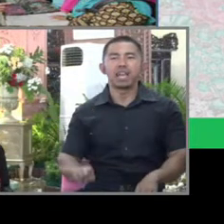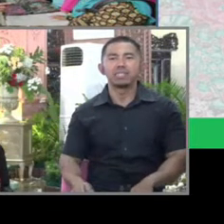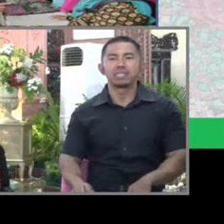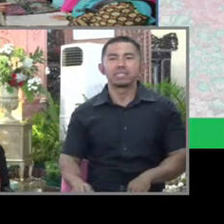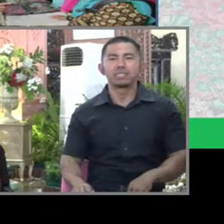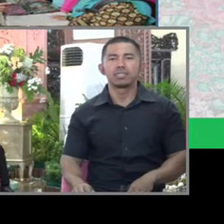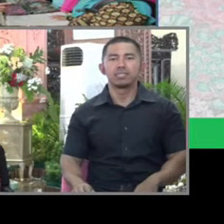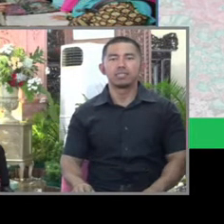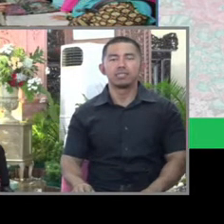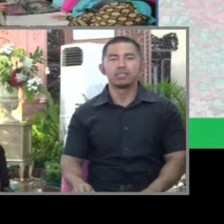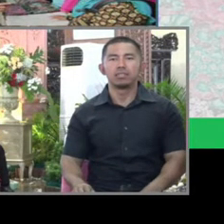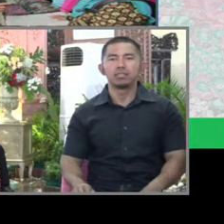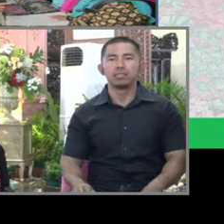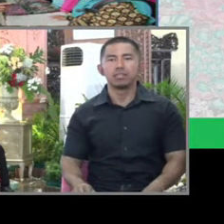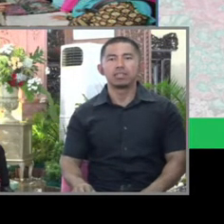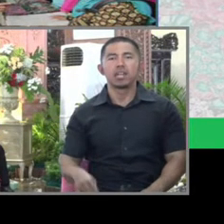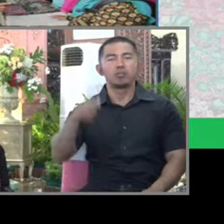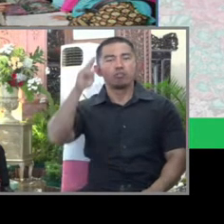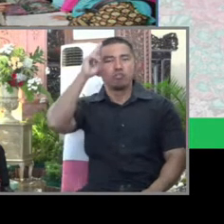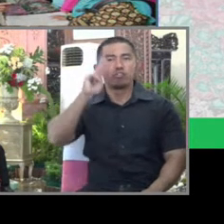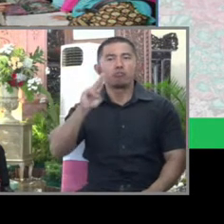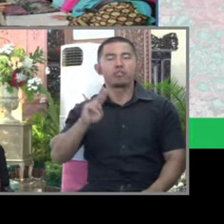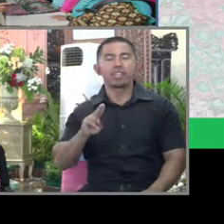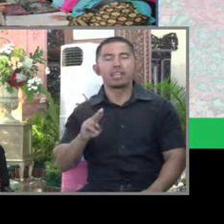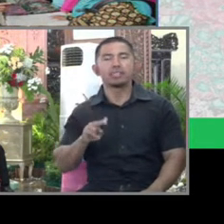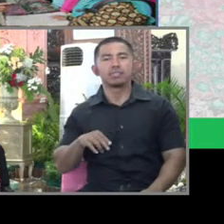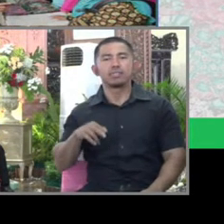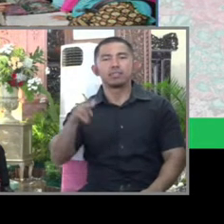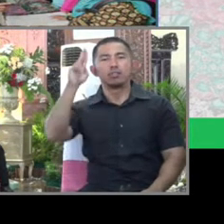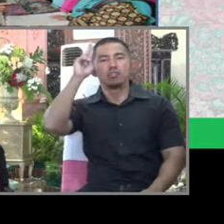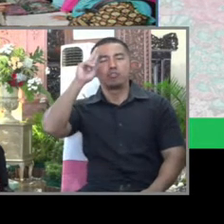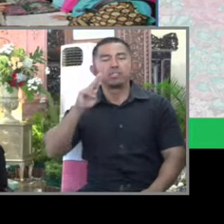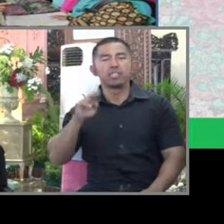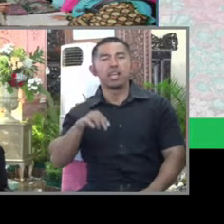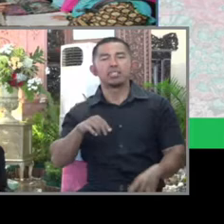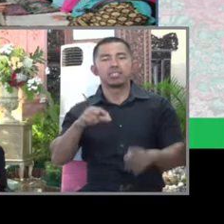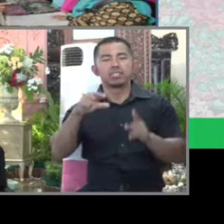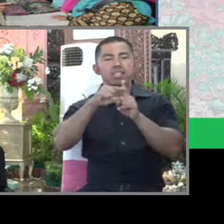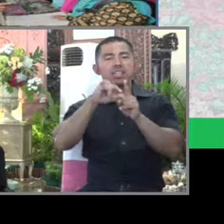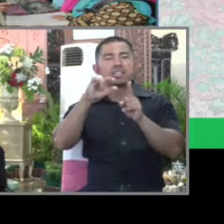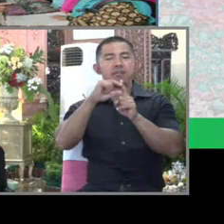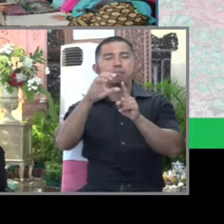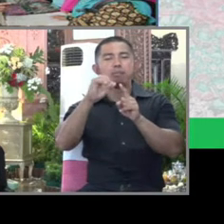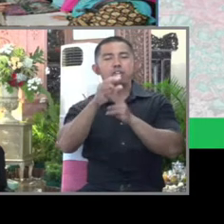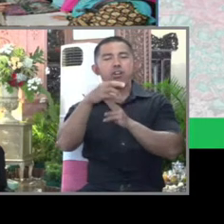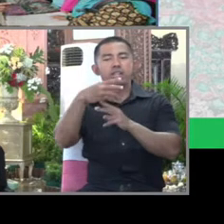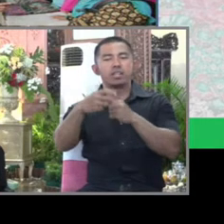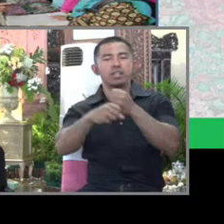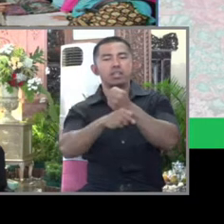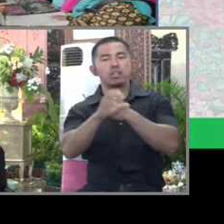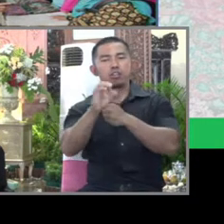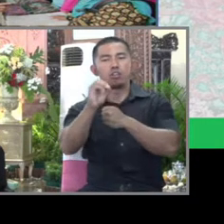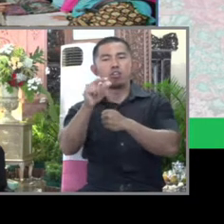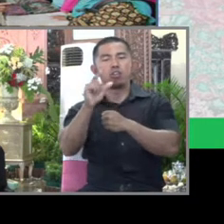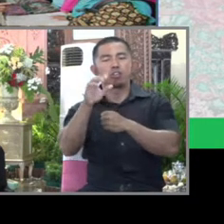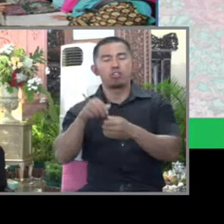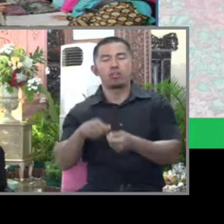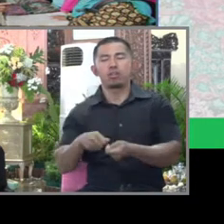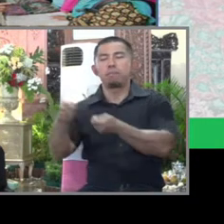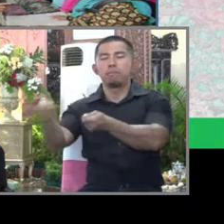program PSD kau dengan Undip Undip kita kasih tanah 15 hektar kita